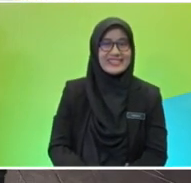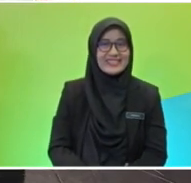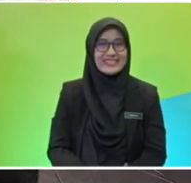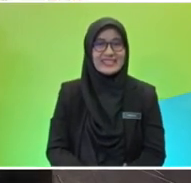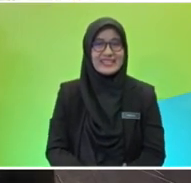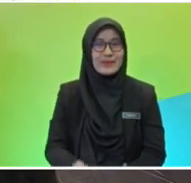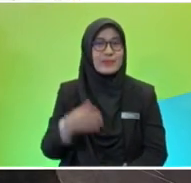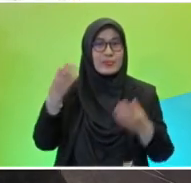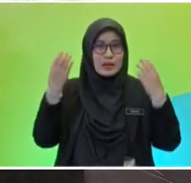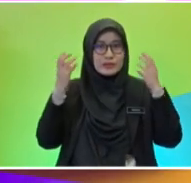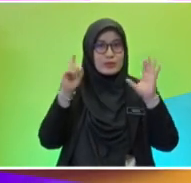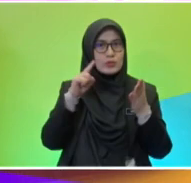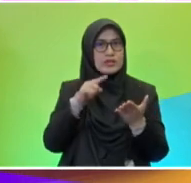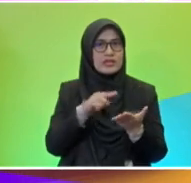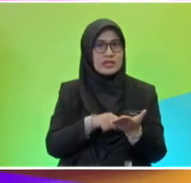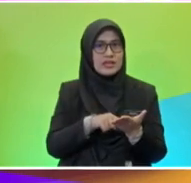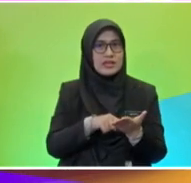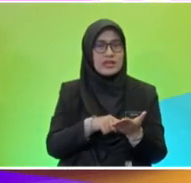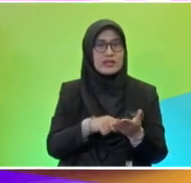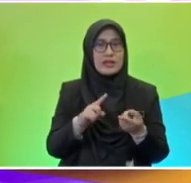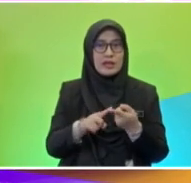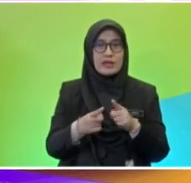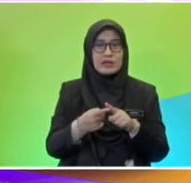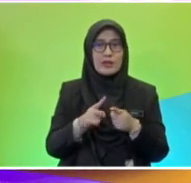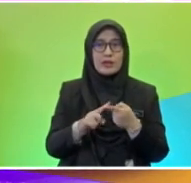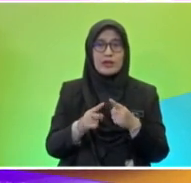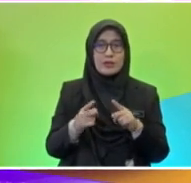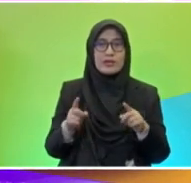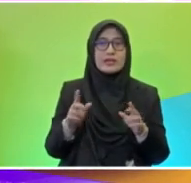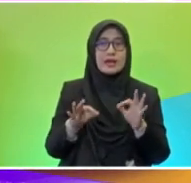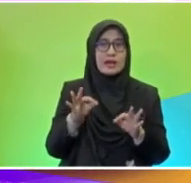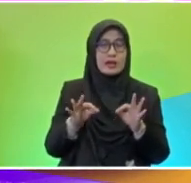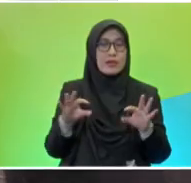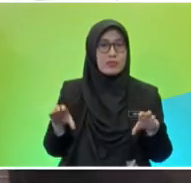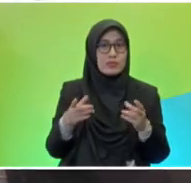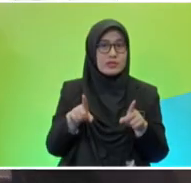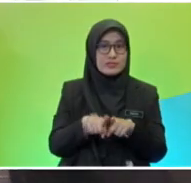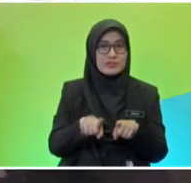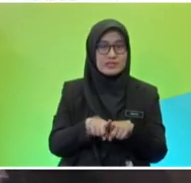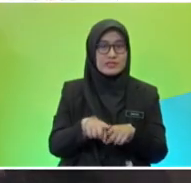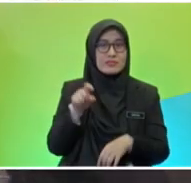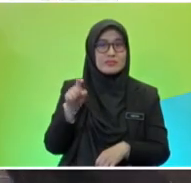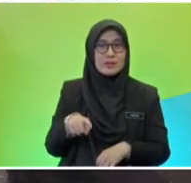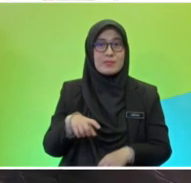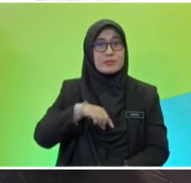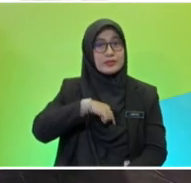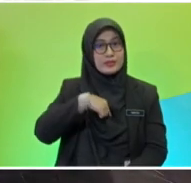Cikgu, ini kan kalau buat dengan kawan-kawan mesti lagi seronok cikgu kan? Tapi penat kan bahagian sini kan? Ya.